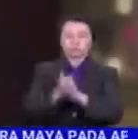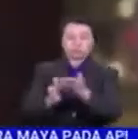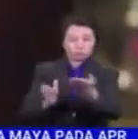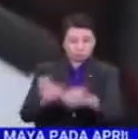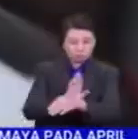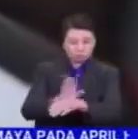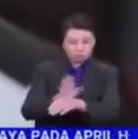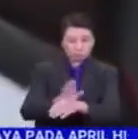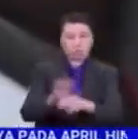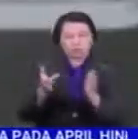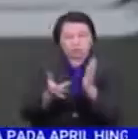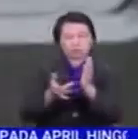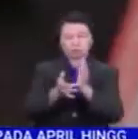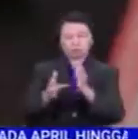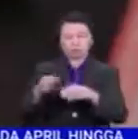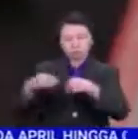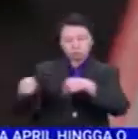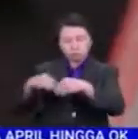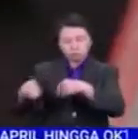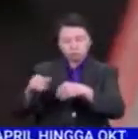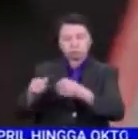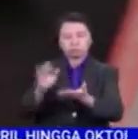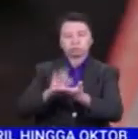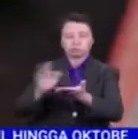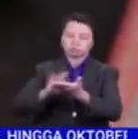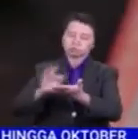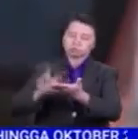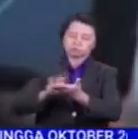usahawan menguasai teknik pemasaran, menekankan platform